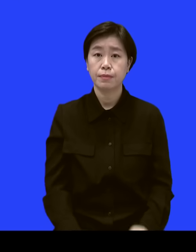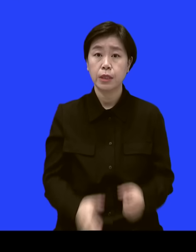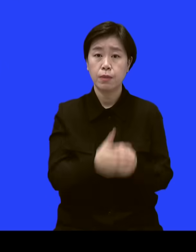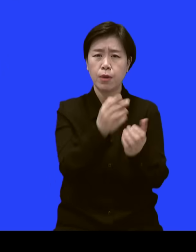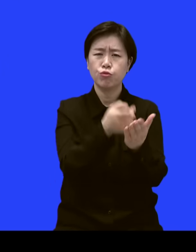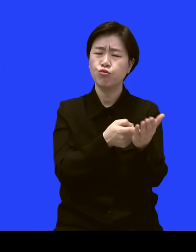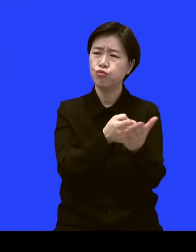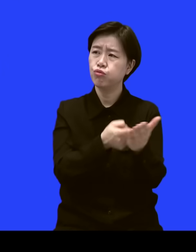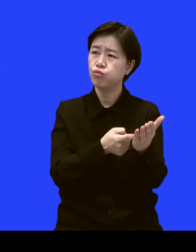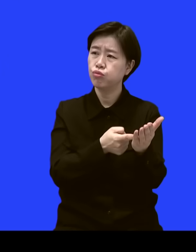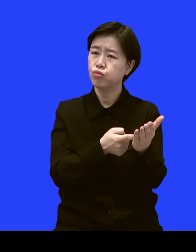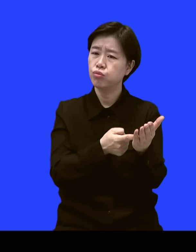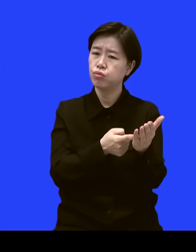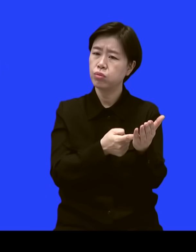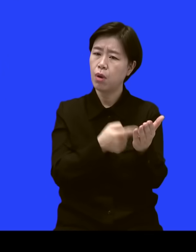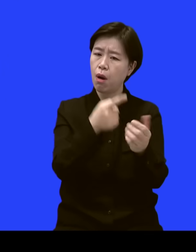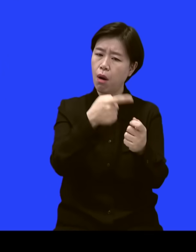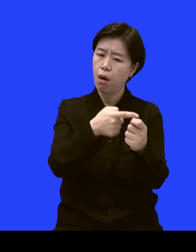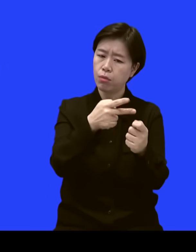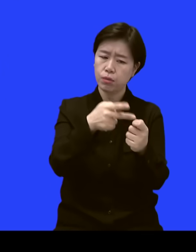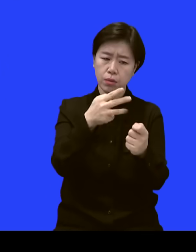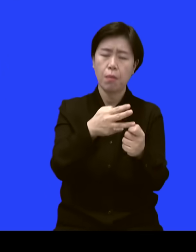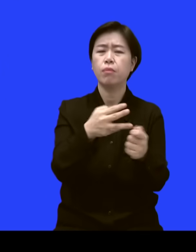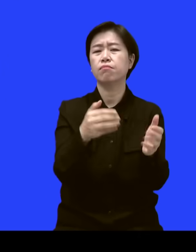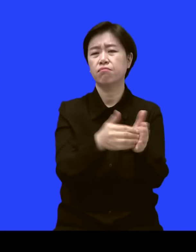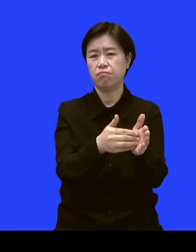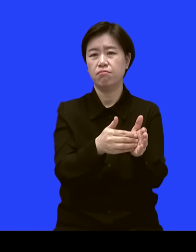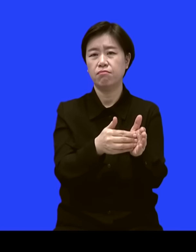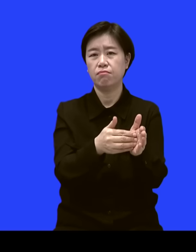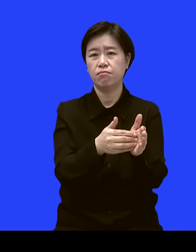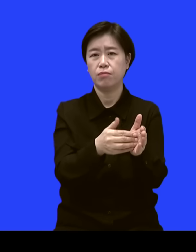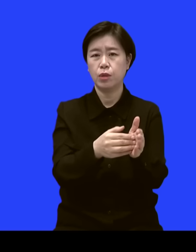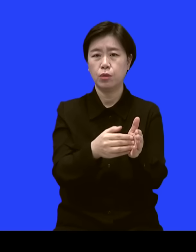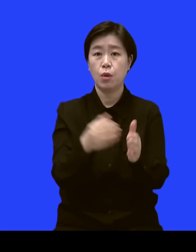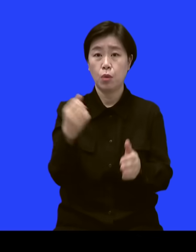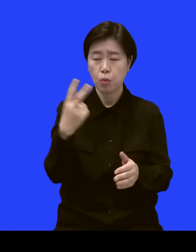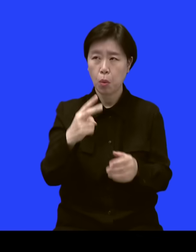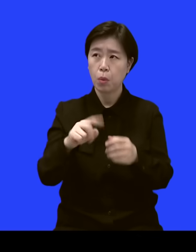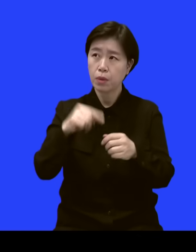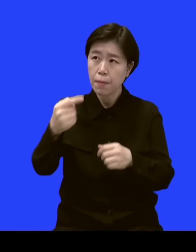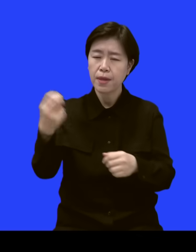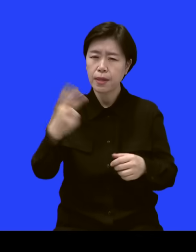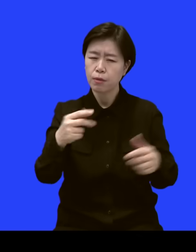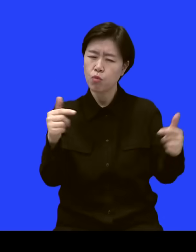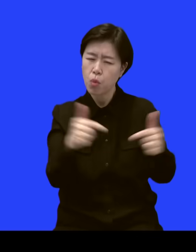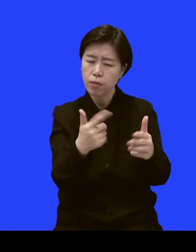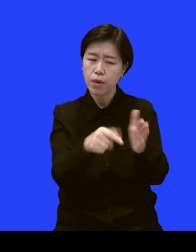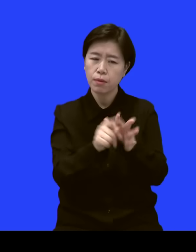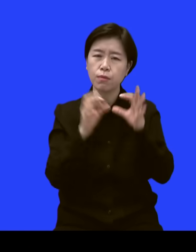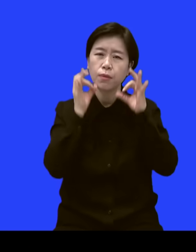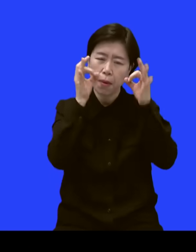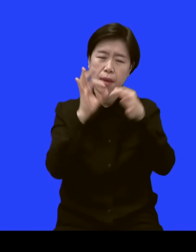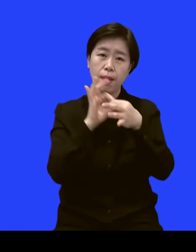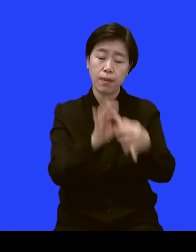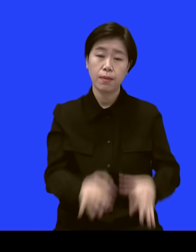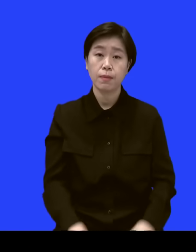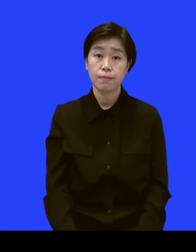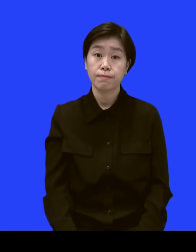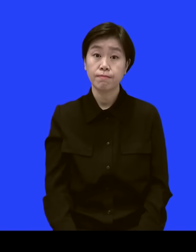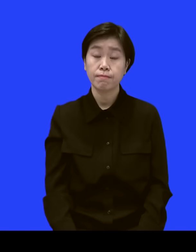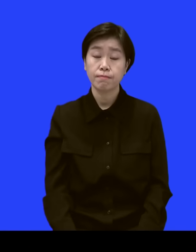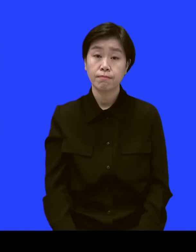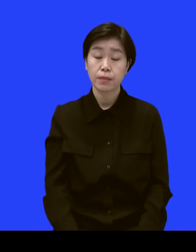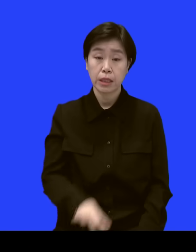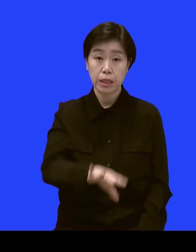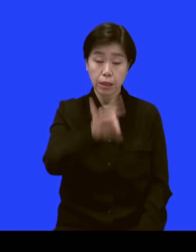여러 번 했어요. 3차 수술까지 했었고 그리고 시술도 한번 받았고 처음에 아이 그